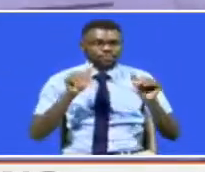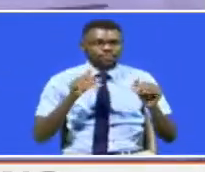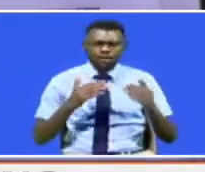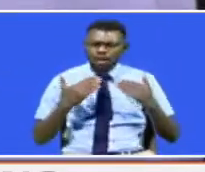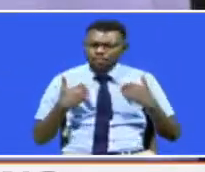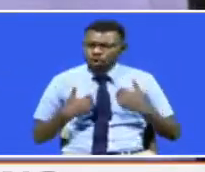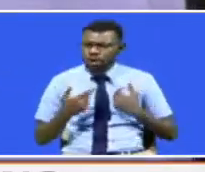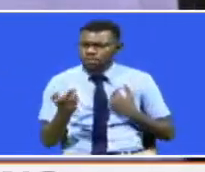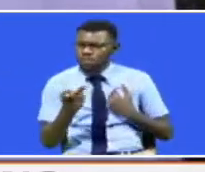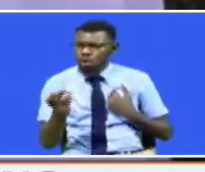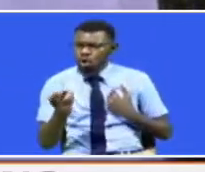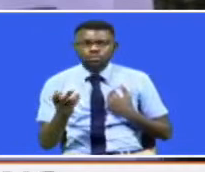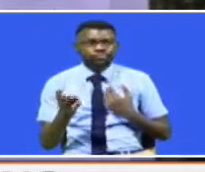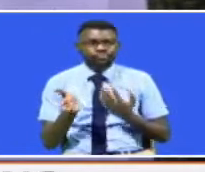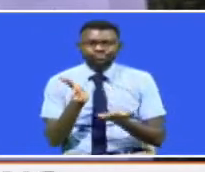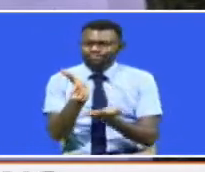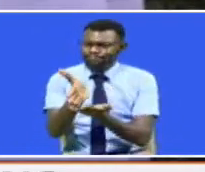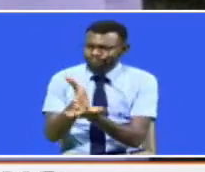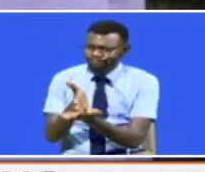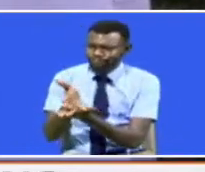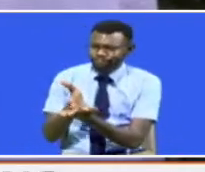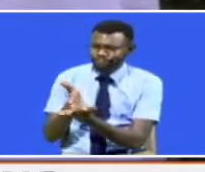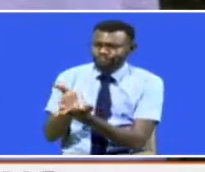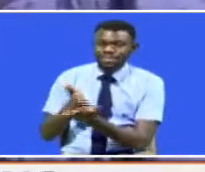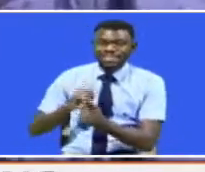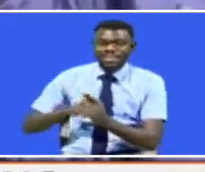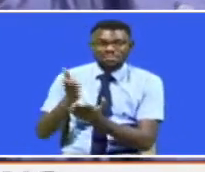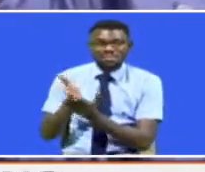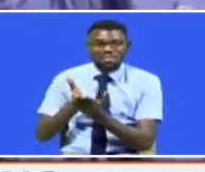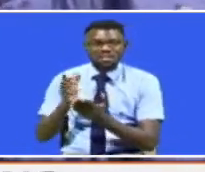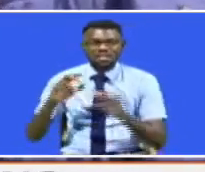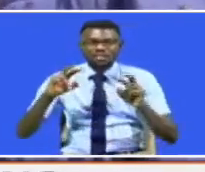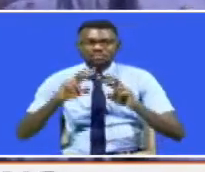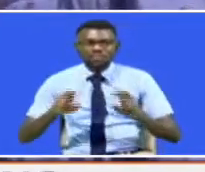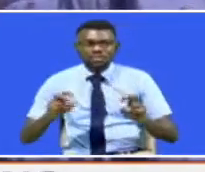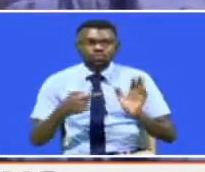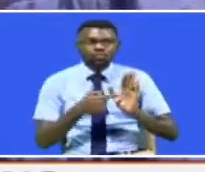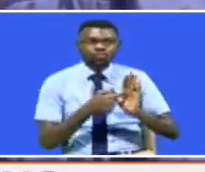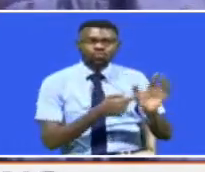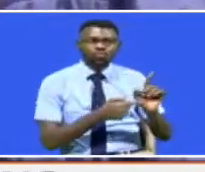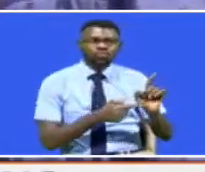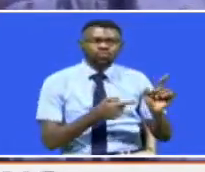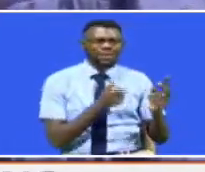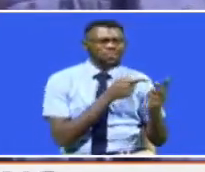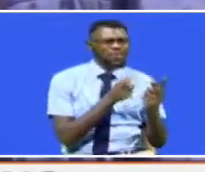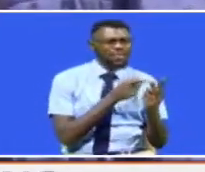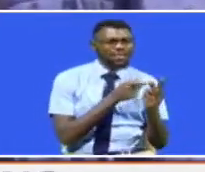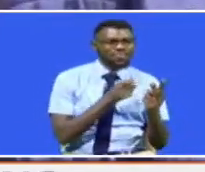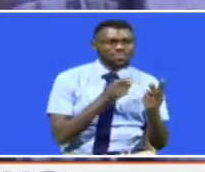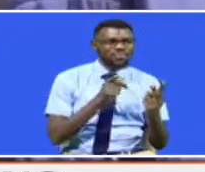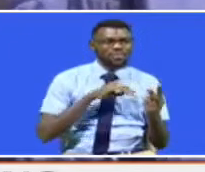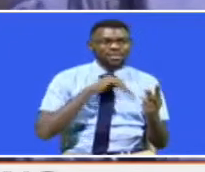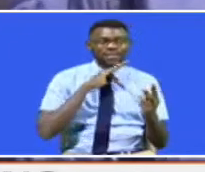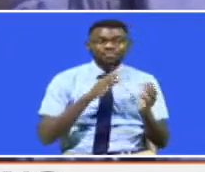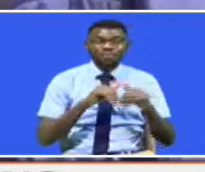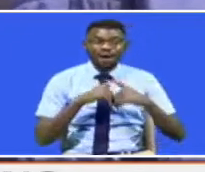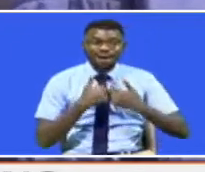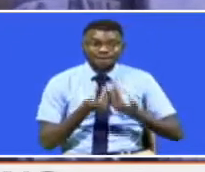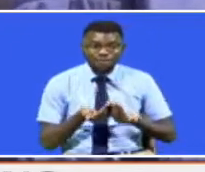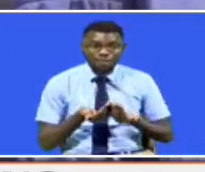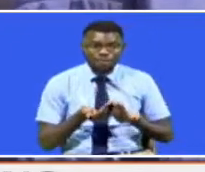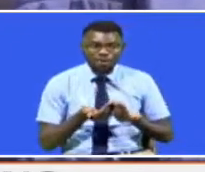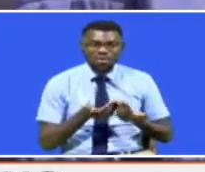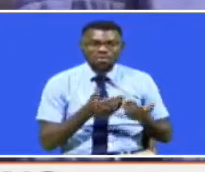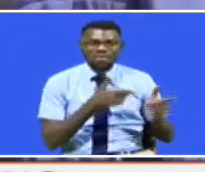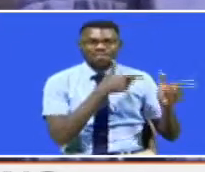wa miili ya wawili hao. Kwenye upasuaji wa maiti uliofanywa, ilibainika kuwa Fanuel pamoja na mwenzake mmoja walikufa kutokana na majeraha